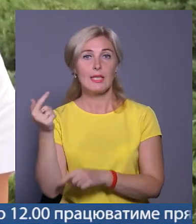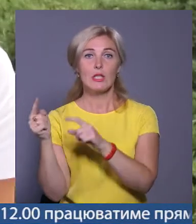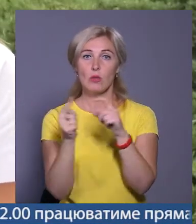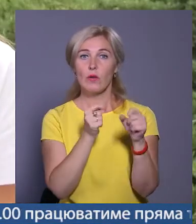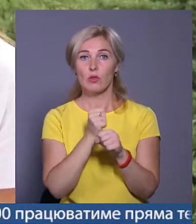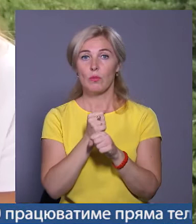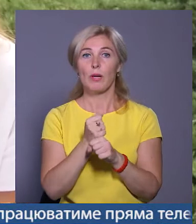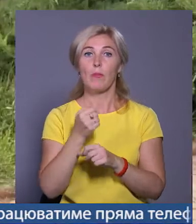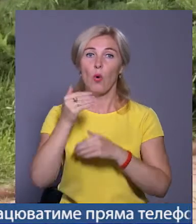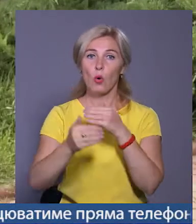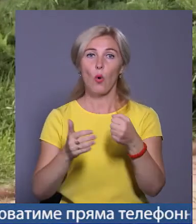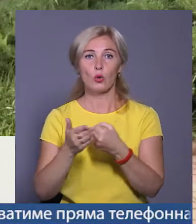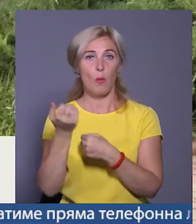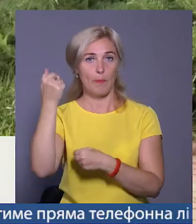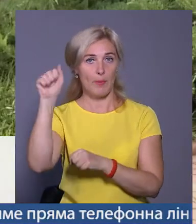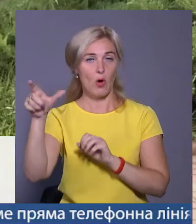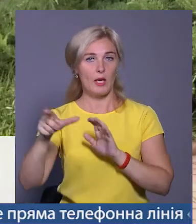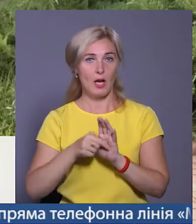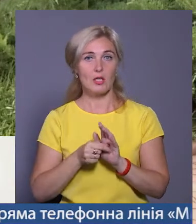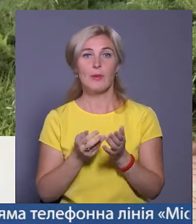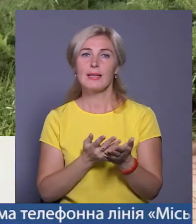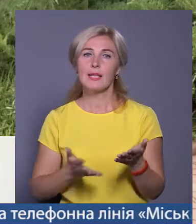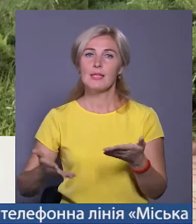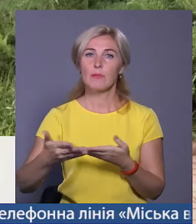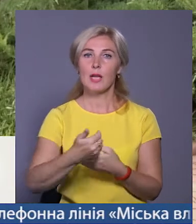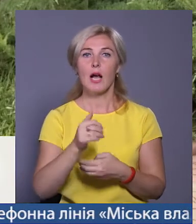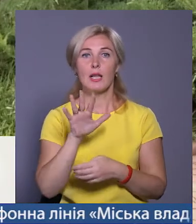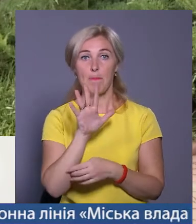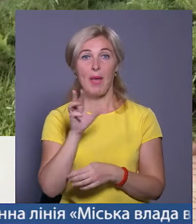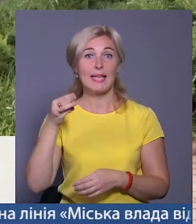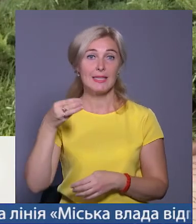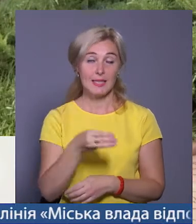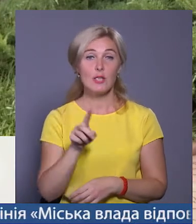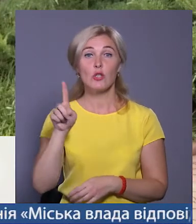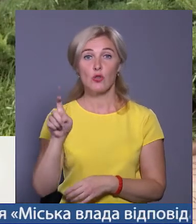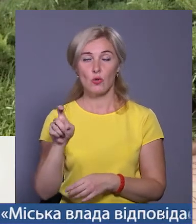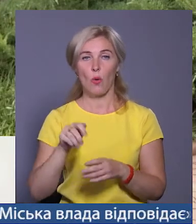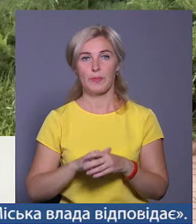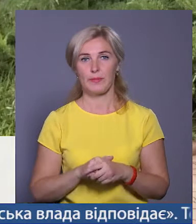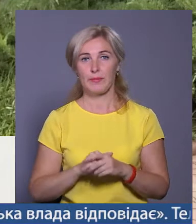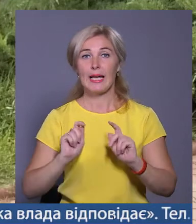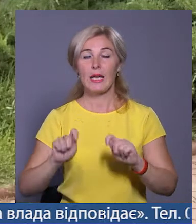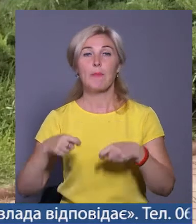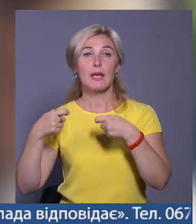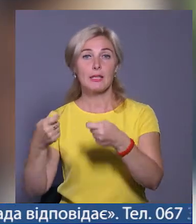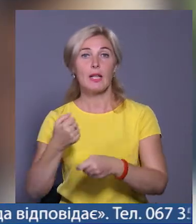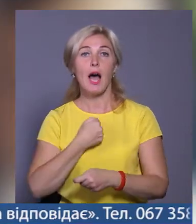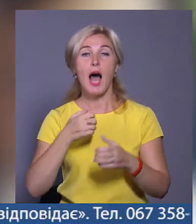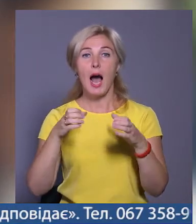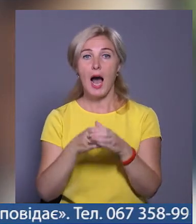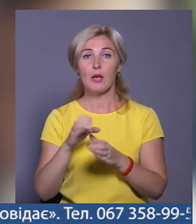«Зробімо крок до перемоги разом». Назбирала 5100 і передала армії